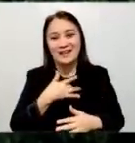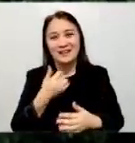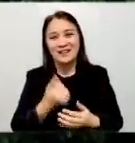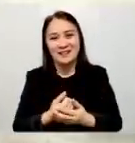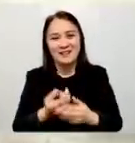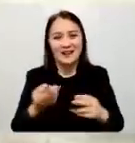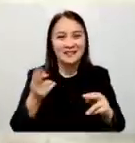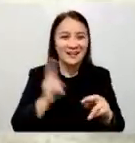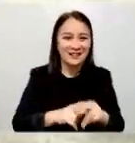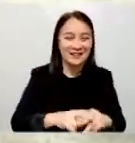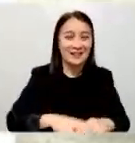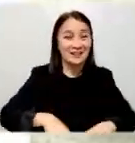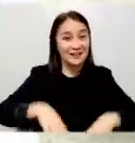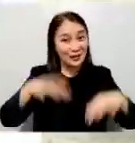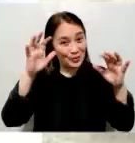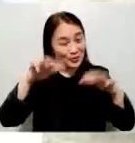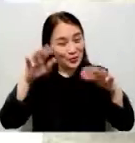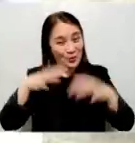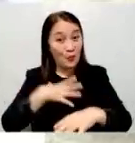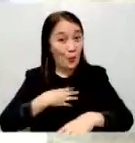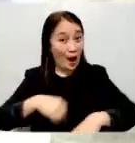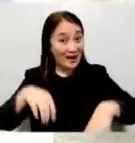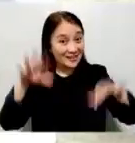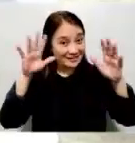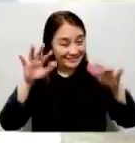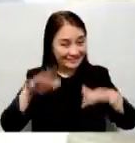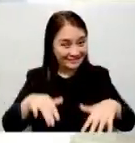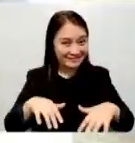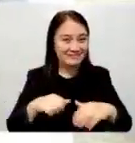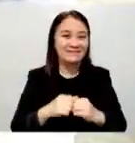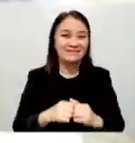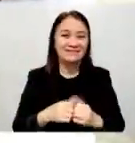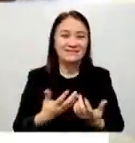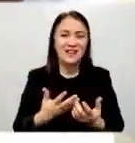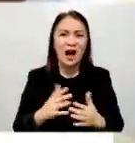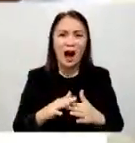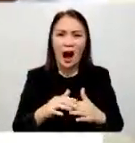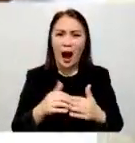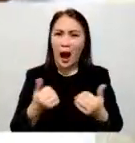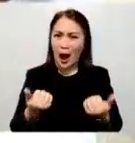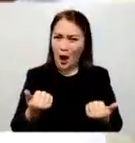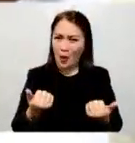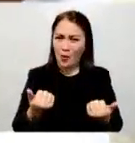ng snow. Aba, speaking of ano snow, sir, paano ba naging posible to?